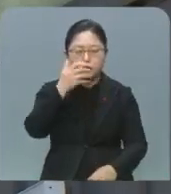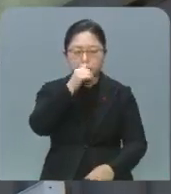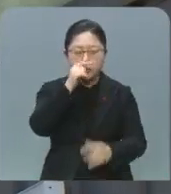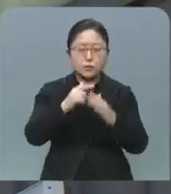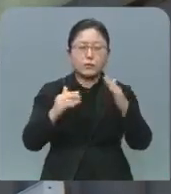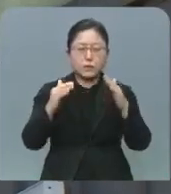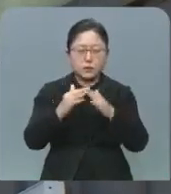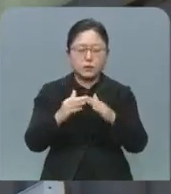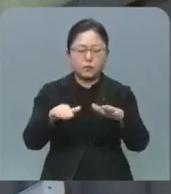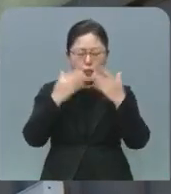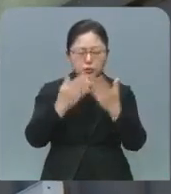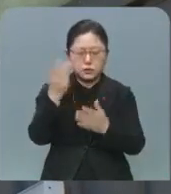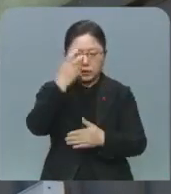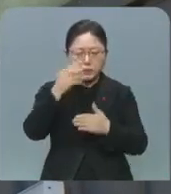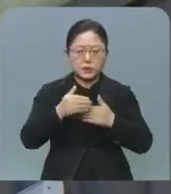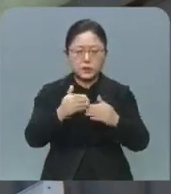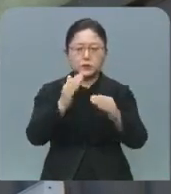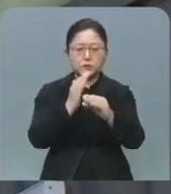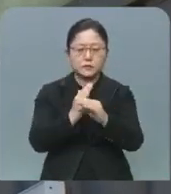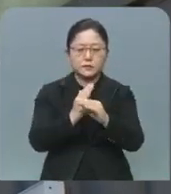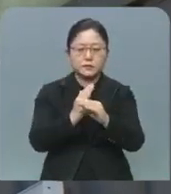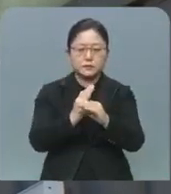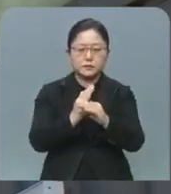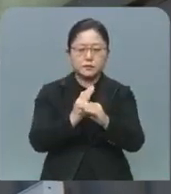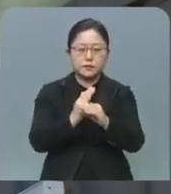교회에 대해서도 전수검사를 진행 중입니다.